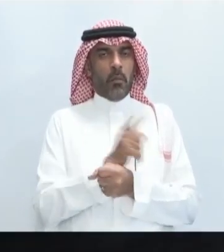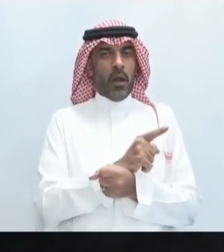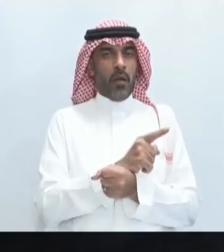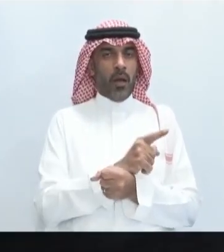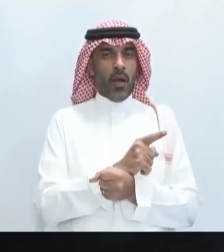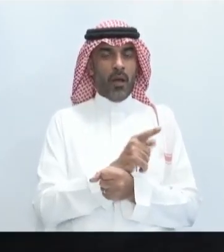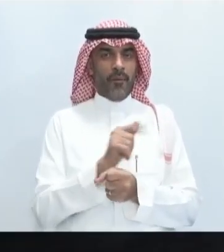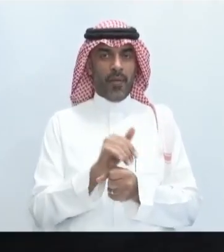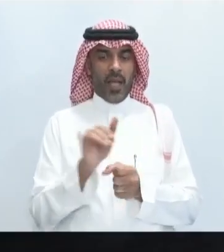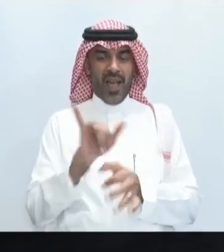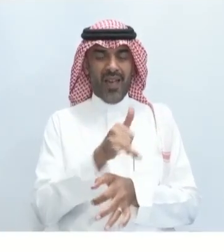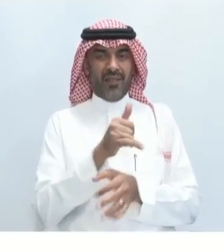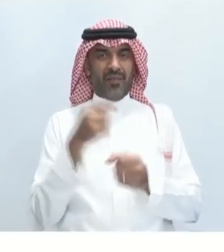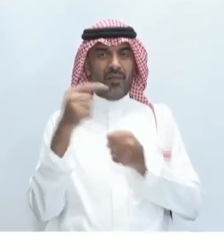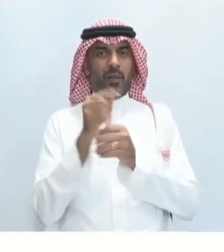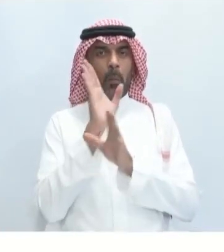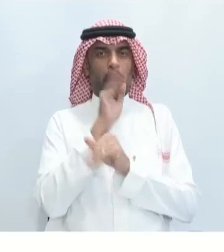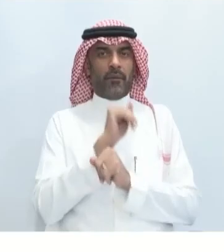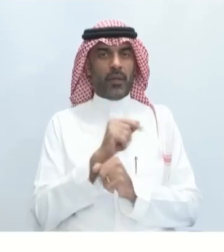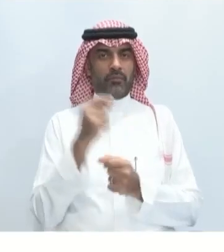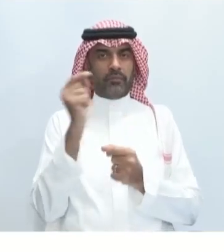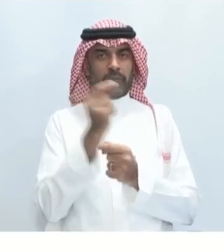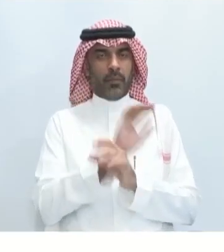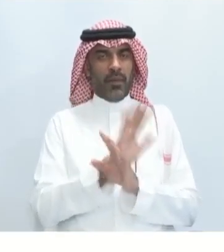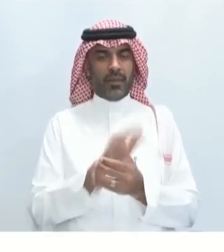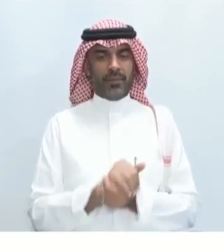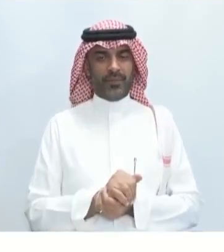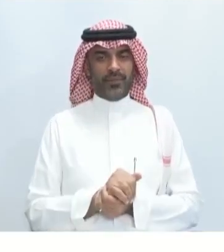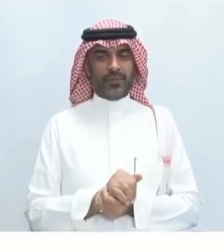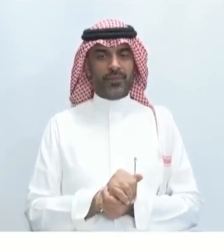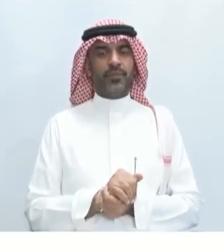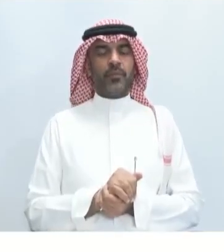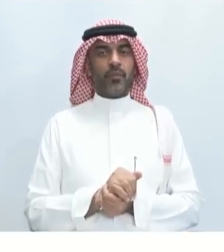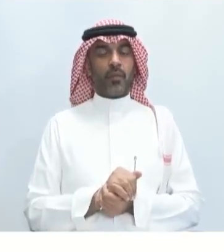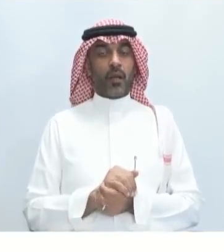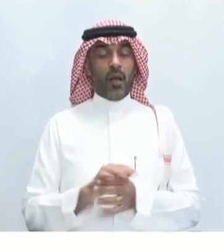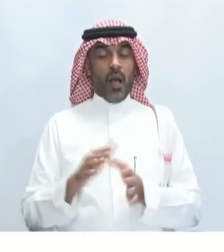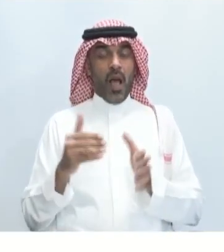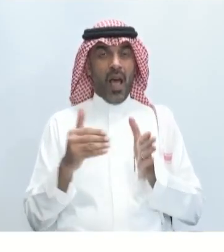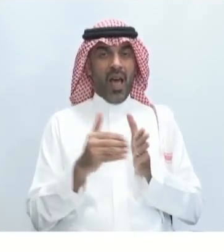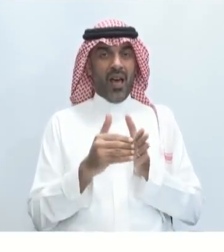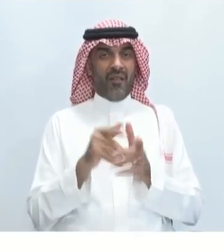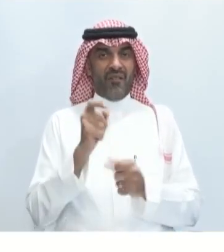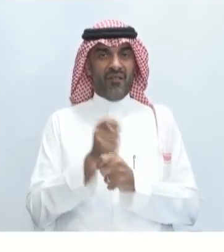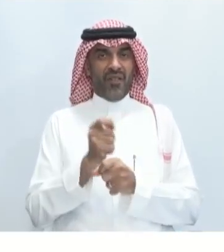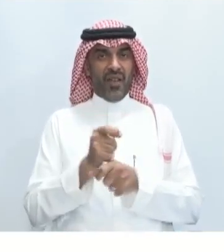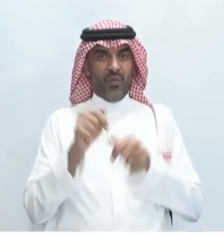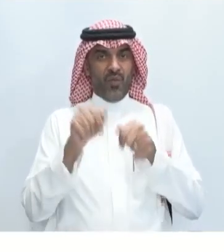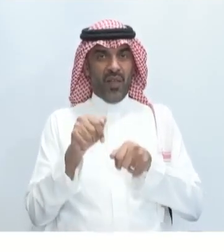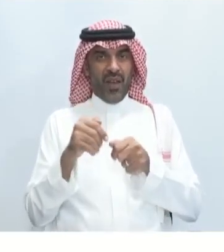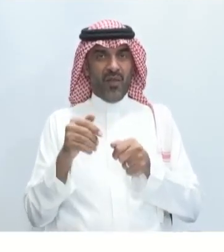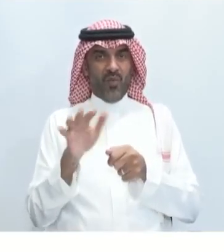الاخر بالالف تظهر الفتحه على اخر الفعل المضارع المعتل الاخر